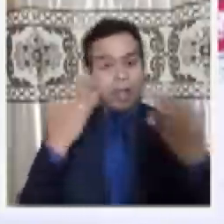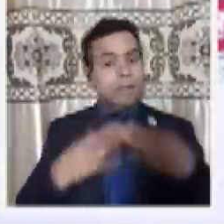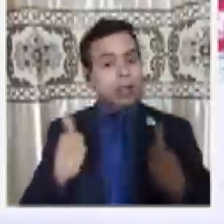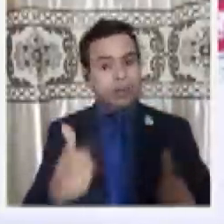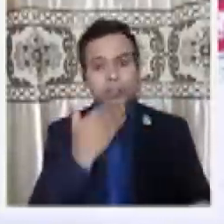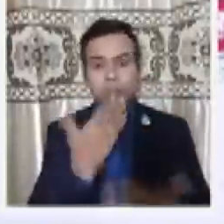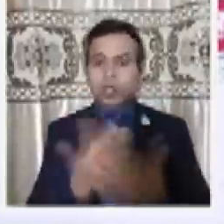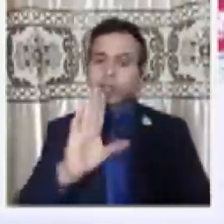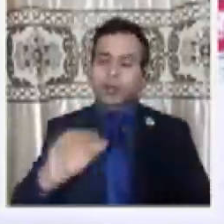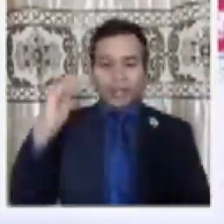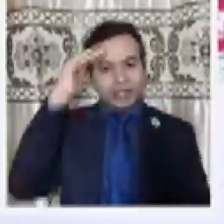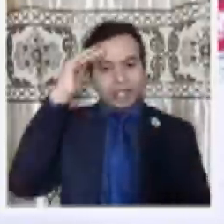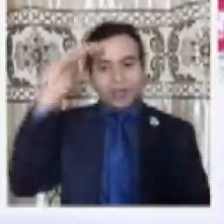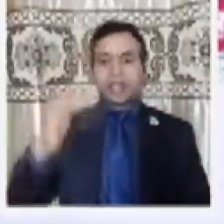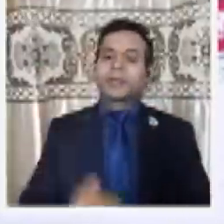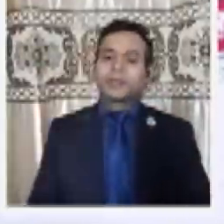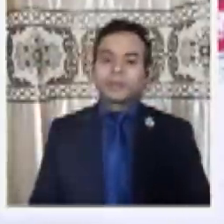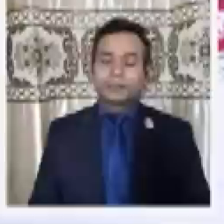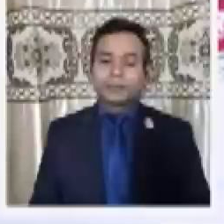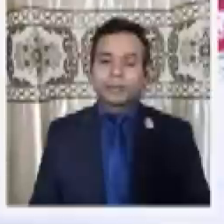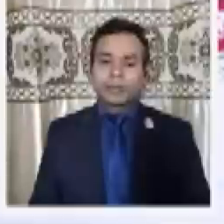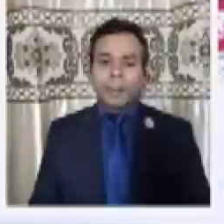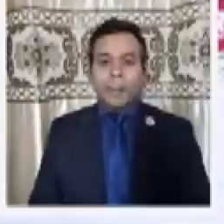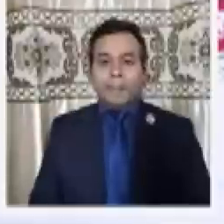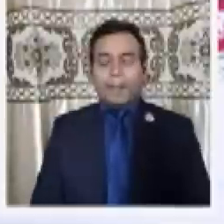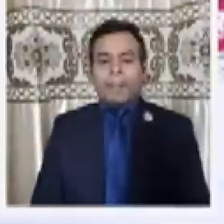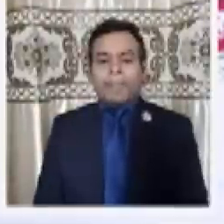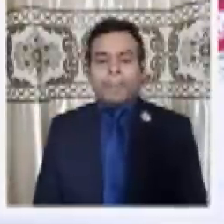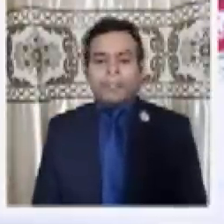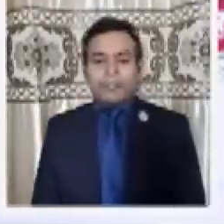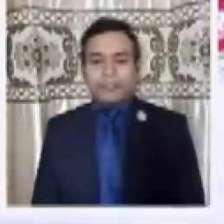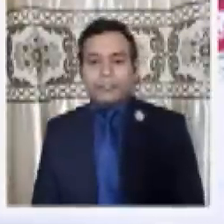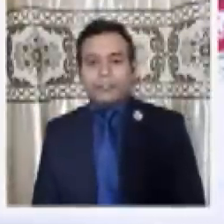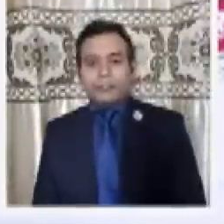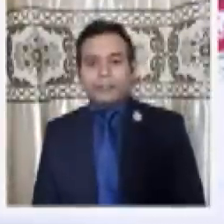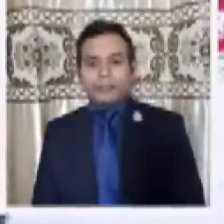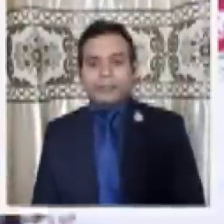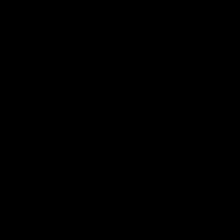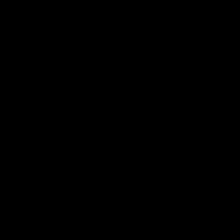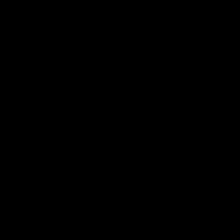সবাই সুস্থ থাকবেন, ভালো থাকবেন। সবাইকে অনেক অনেক ধন্যবাদ। আসসালামু আলাইকুম।